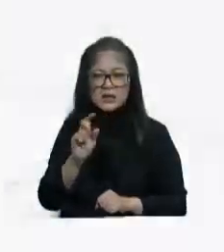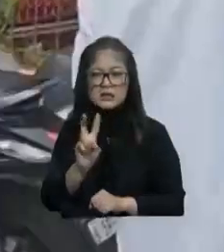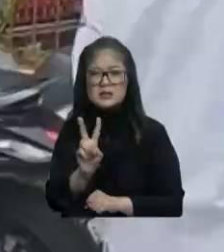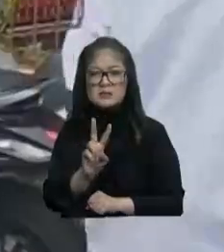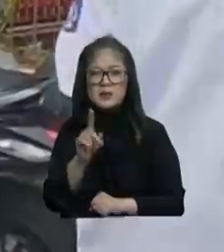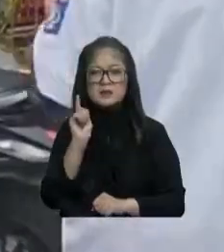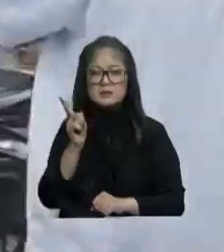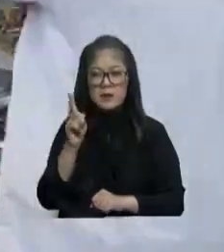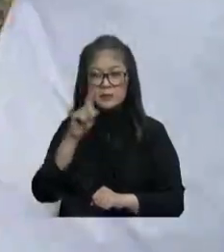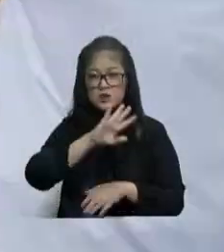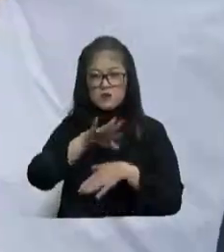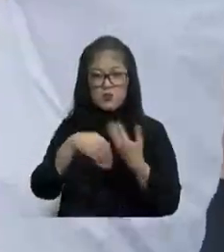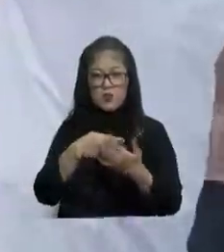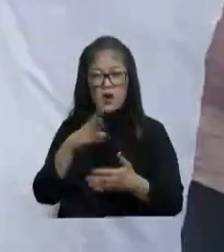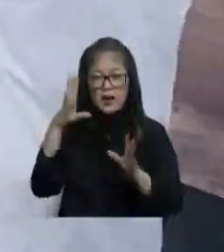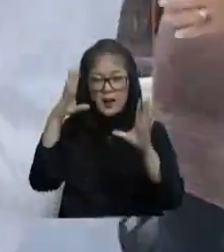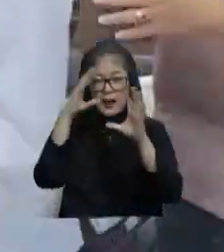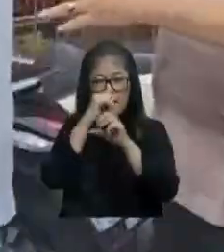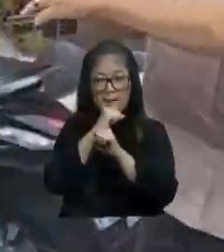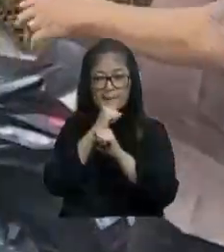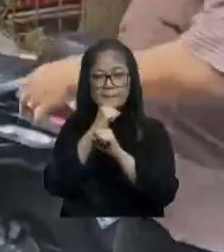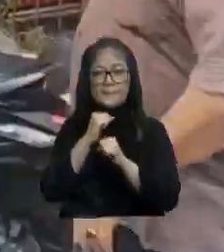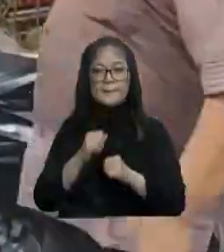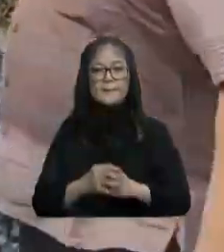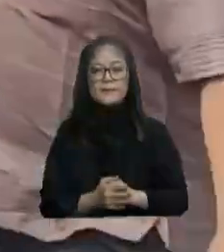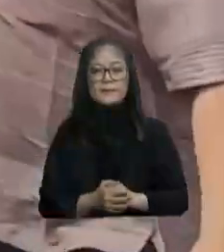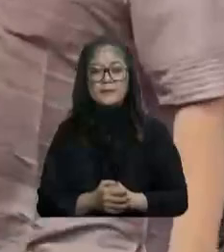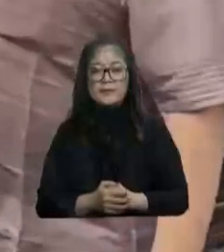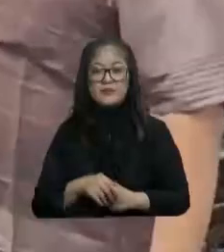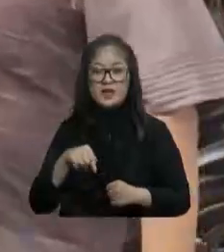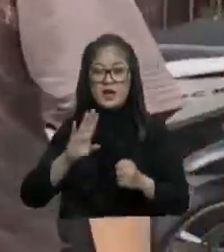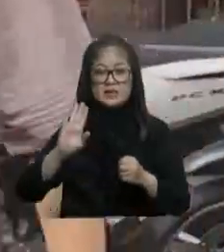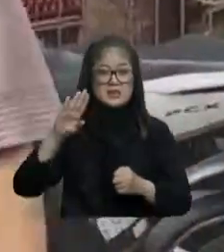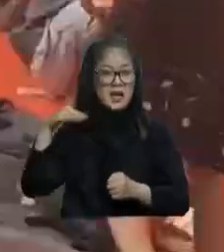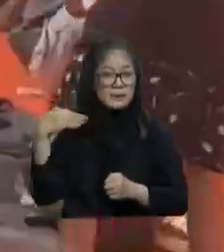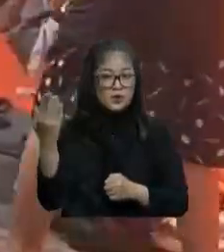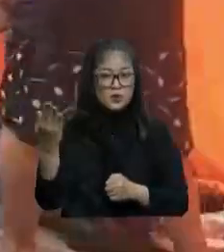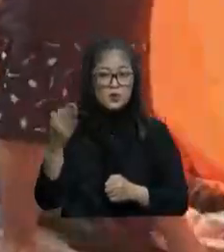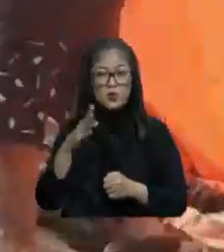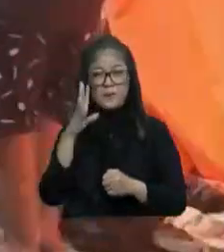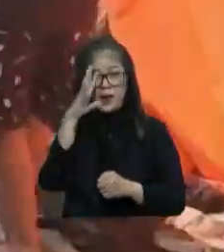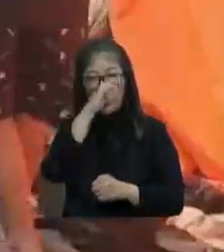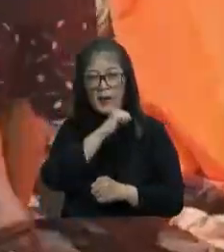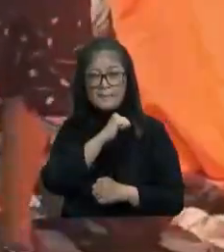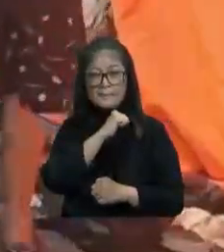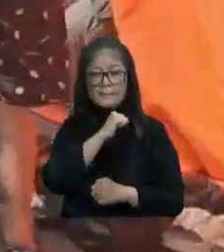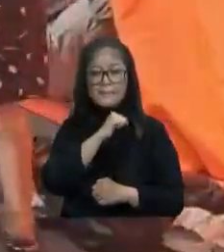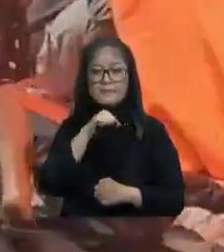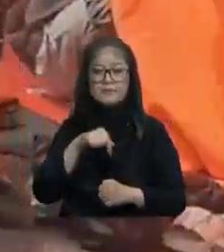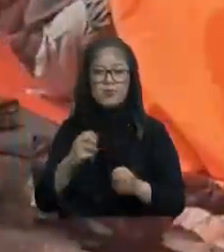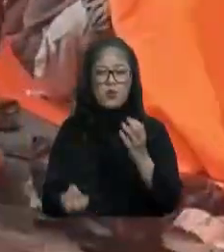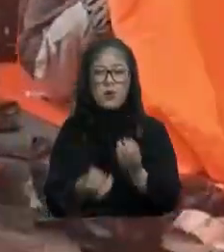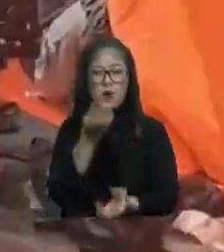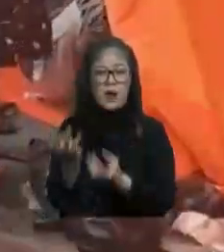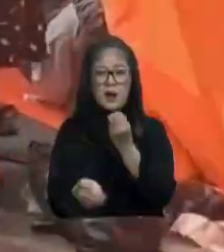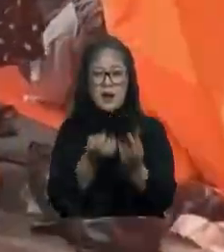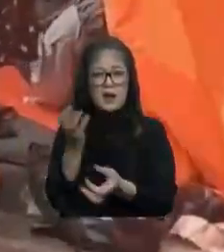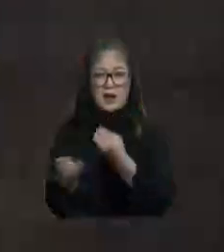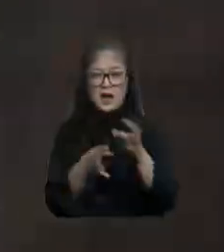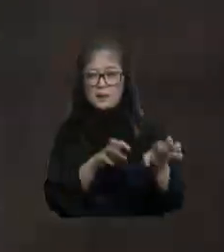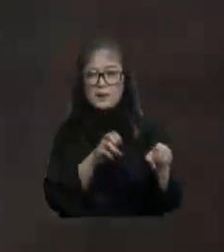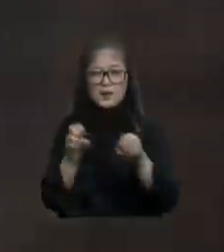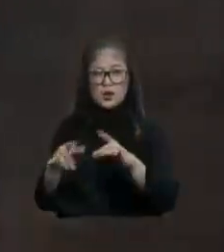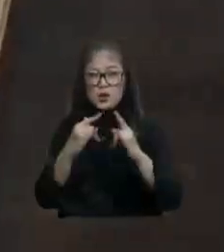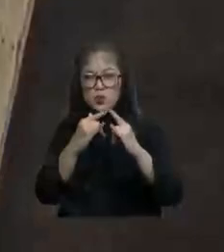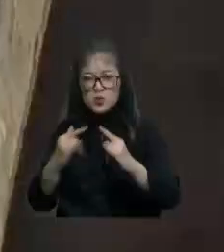semua. Pasca kebakaran Sabtu malam, 250 jiwa kehilangan tempat tinggal dan mengungsi di tenda pengungsian.